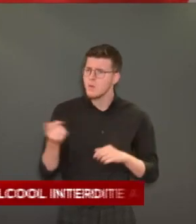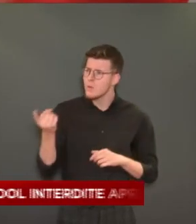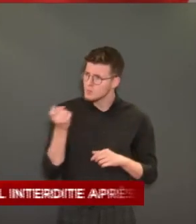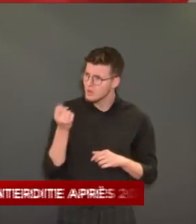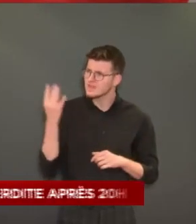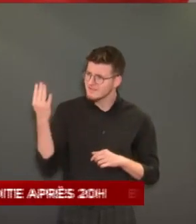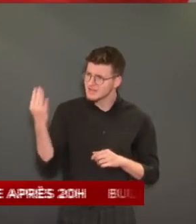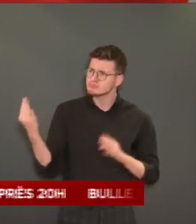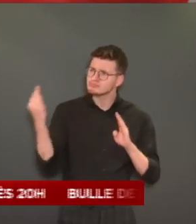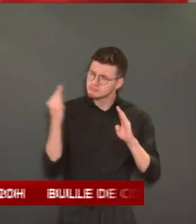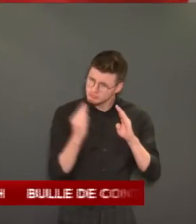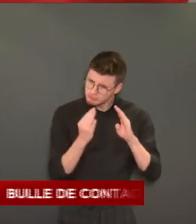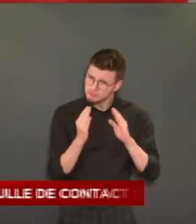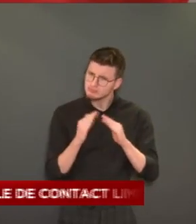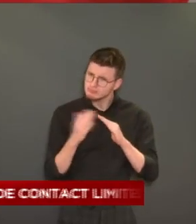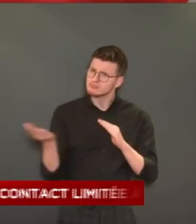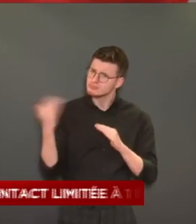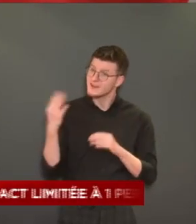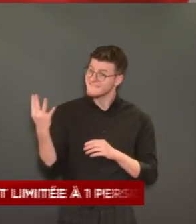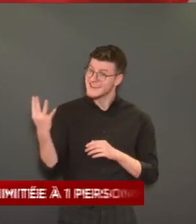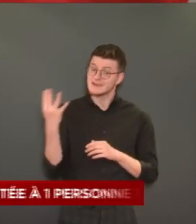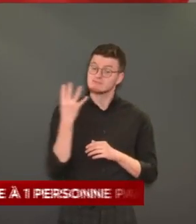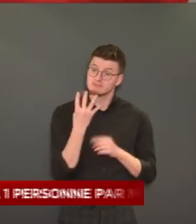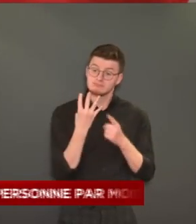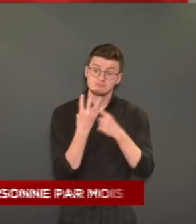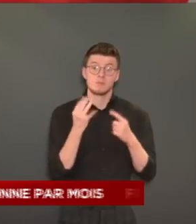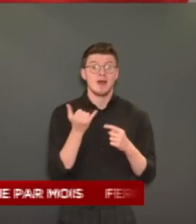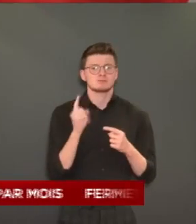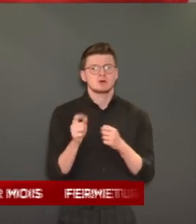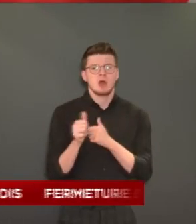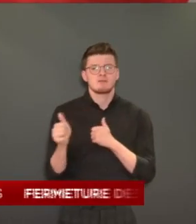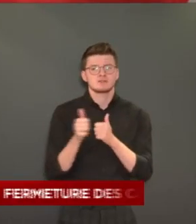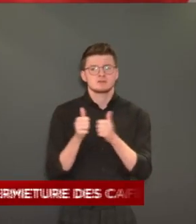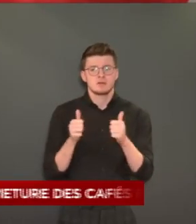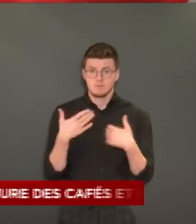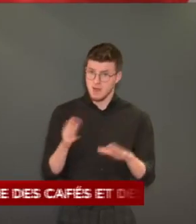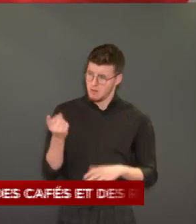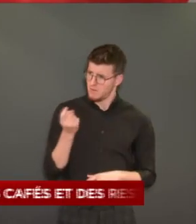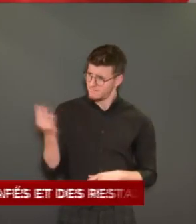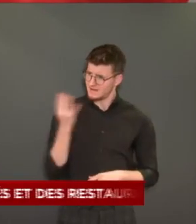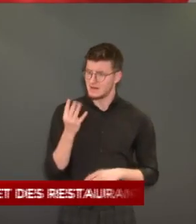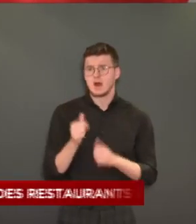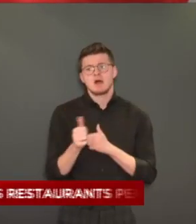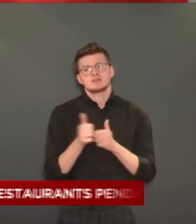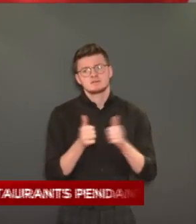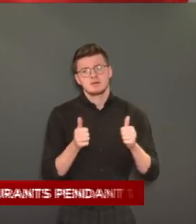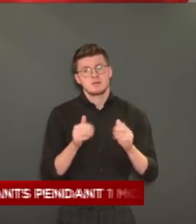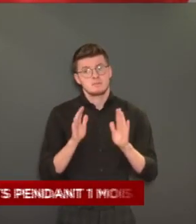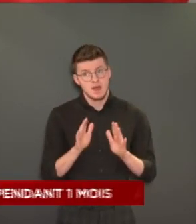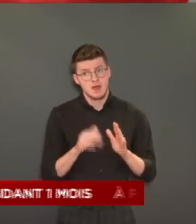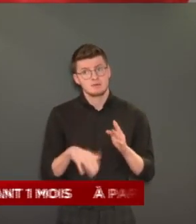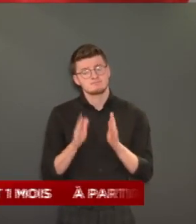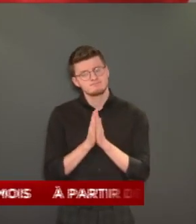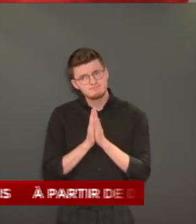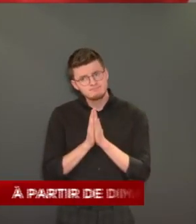personnes. Bien sûr, vous devrez respecter les règles de distance. Vous pourrez inviter 4 personnes.